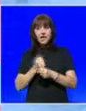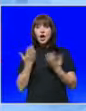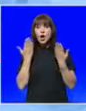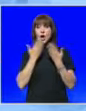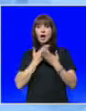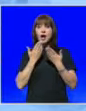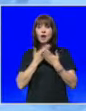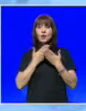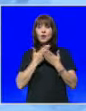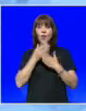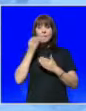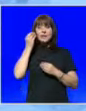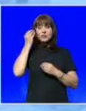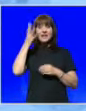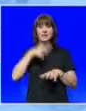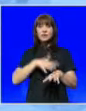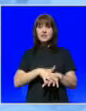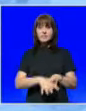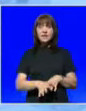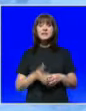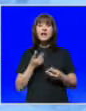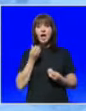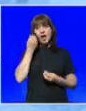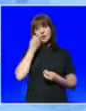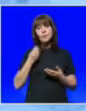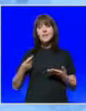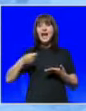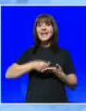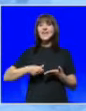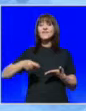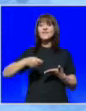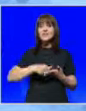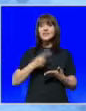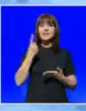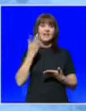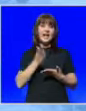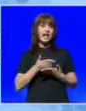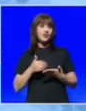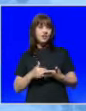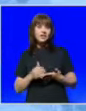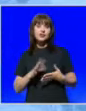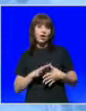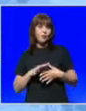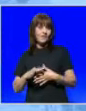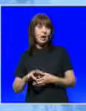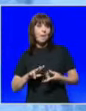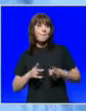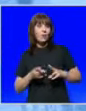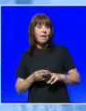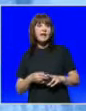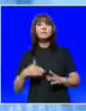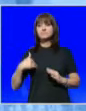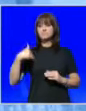една цялостна екосистема и една добра инвестиция и промяна в една част на нея ще доведе и до промяна в